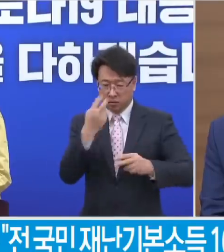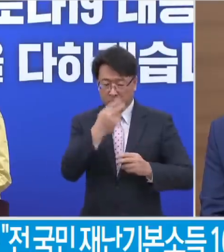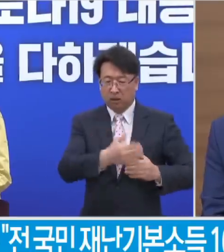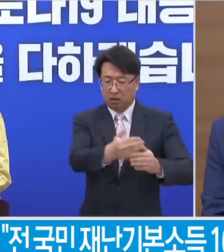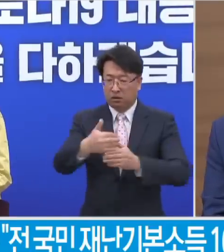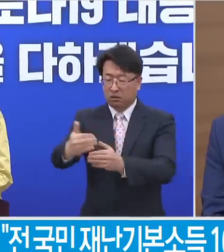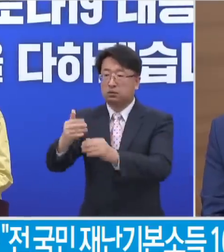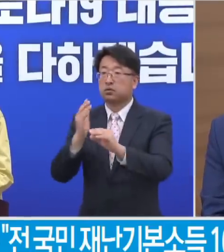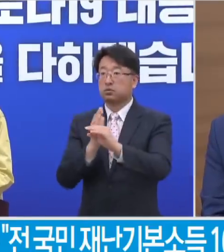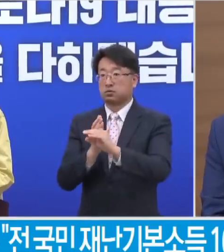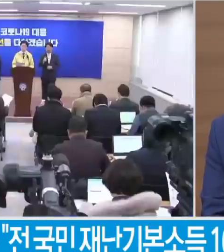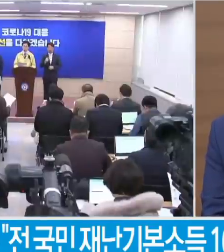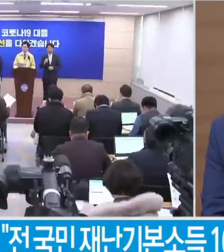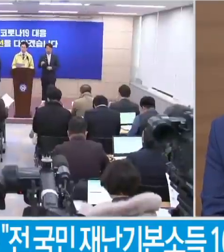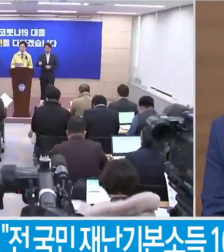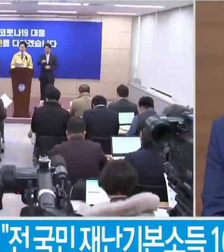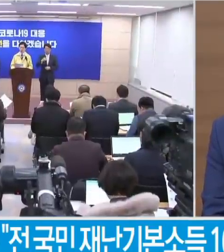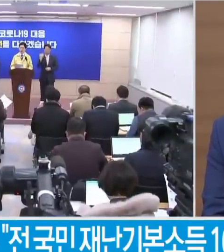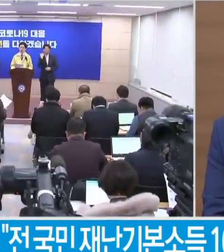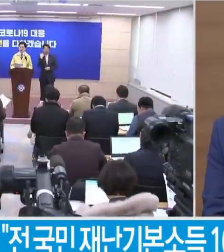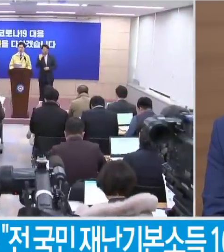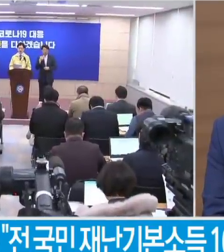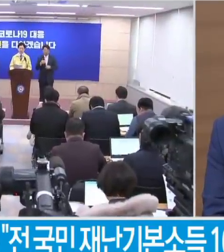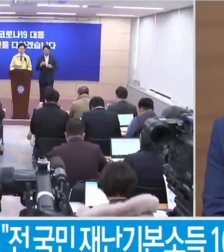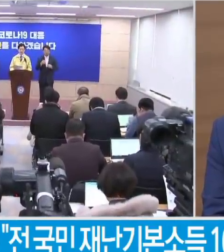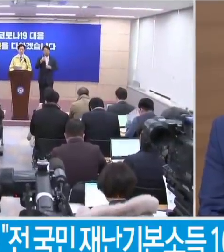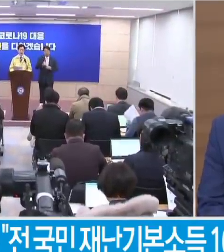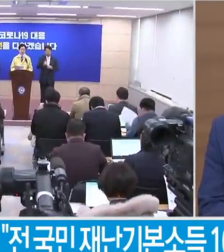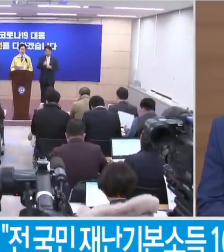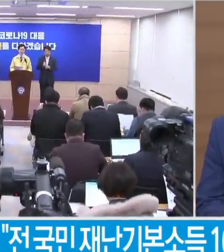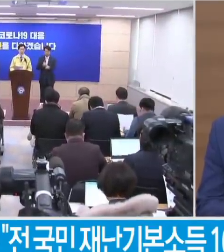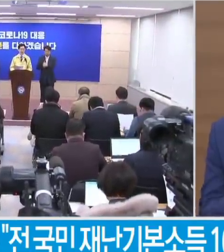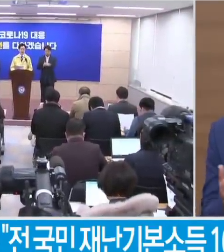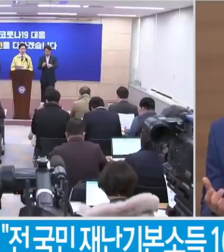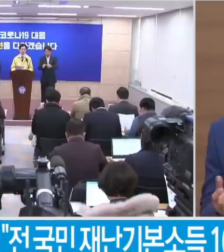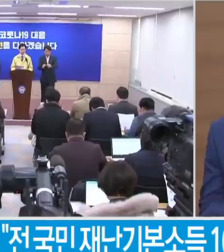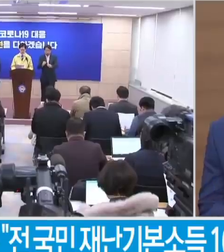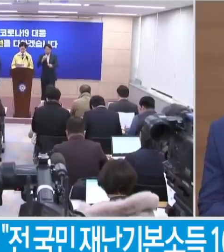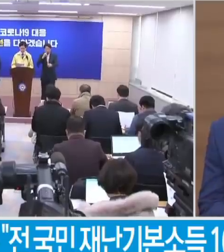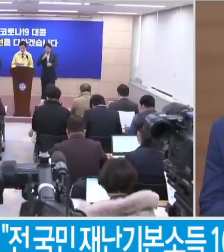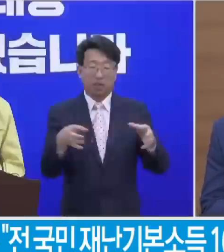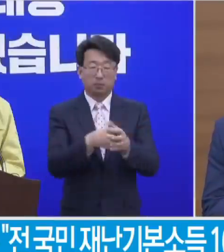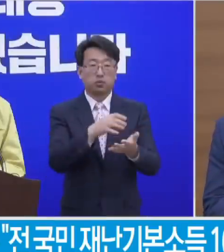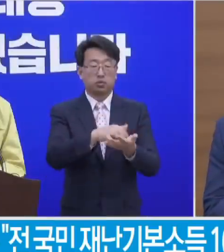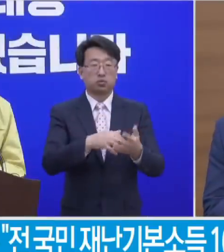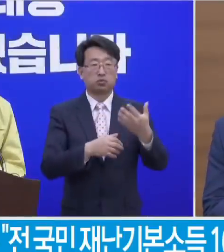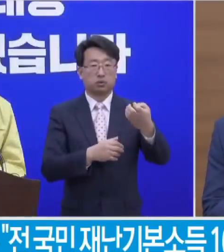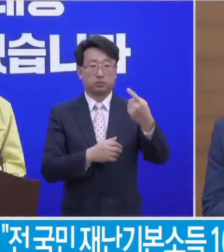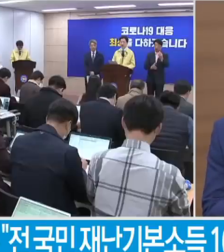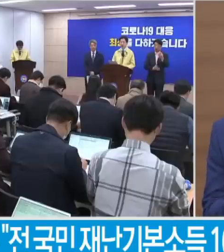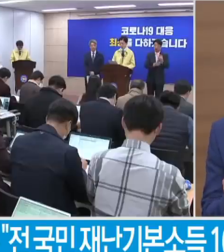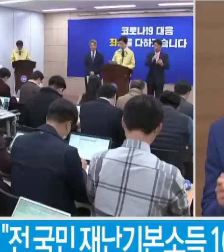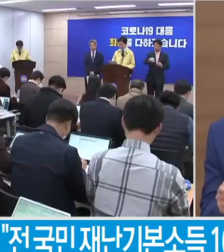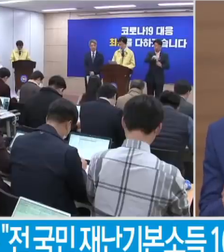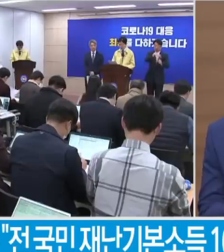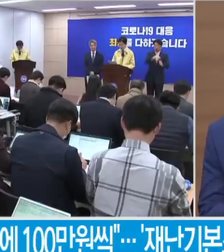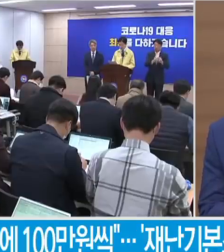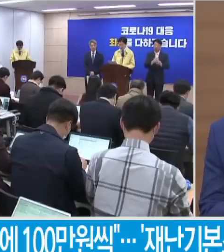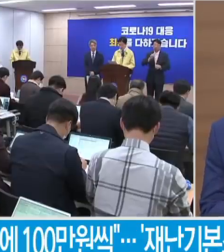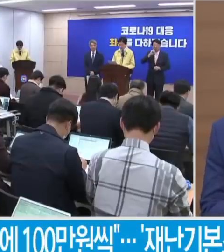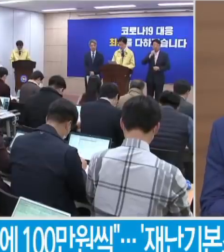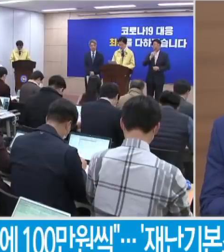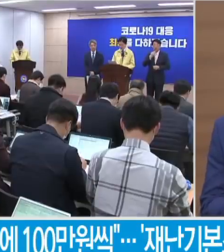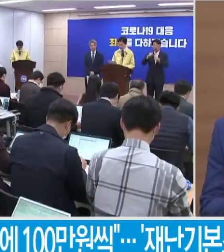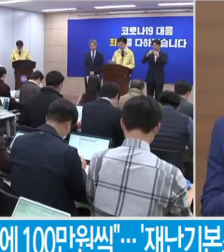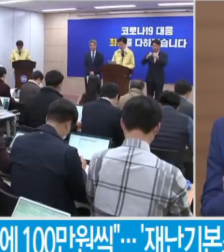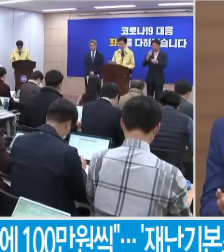대부분의 사람들이 저 밖에 나가지 않고 다니지 않는 건 내가 뭐 쓸 돈이 없는 분도 계시지만 대부분의 경우에 내가 쓸 돈이